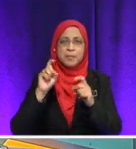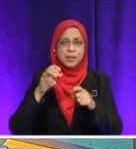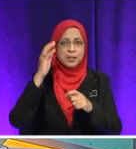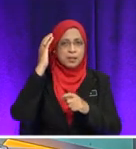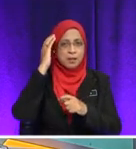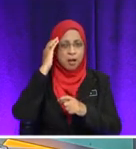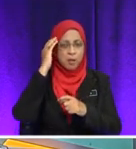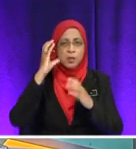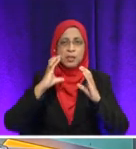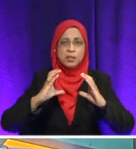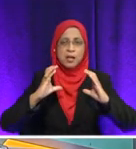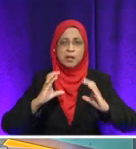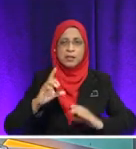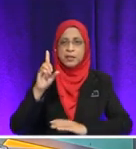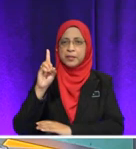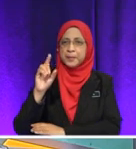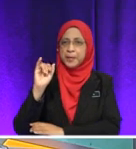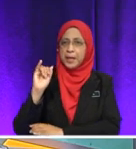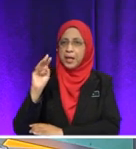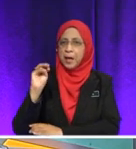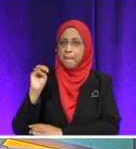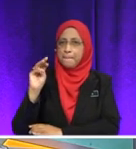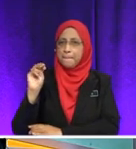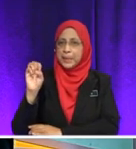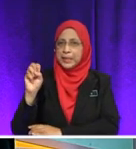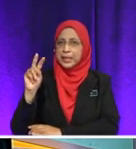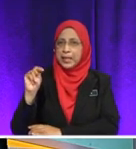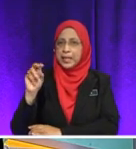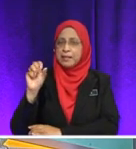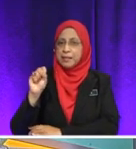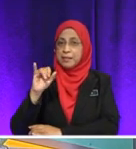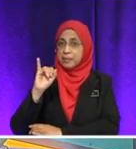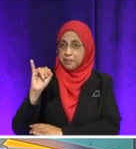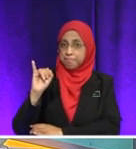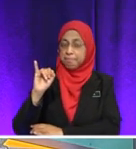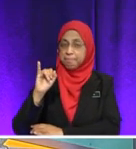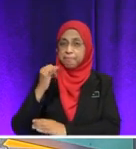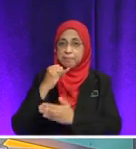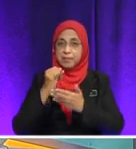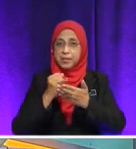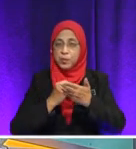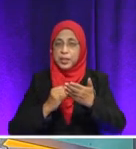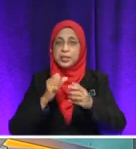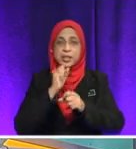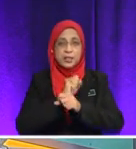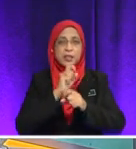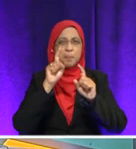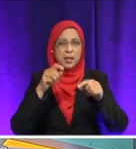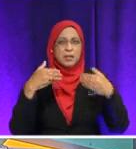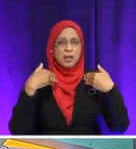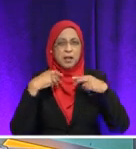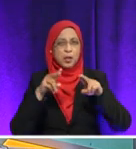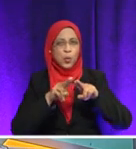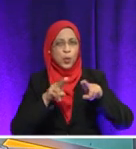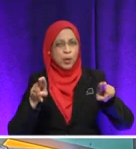sebab dalam lukisan kerja perlu ada ukuran betul Tak bila ukuran itu pun tak tahu berapa panjangnya Berapa lebarnya